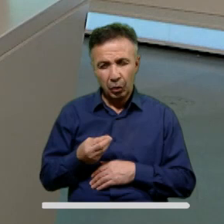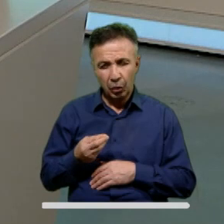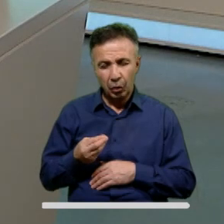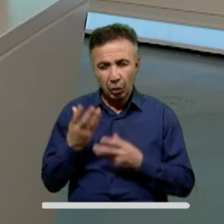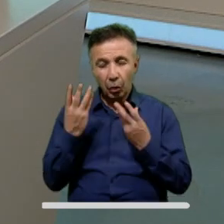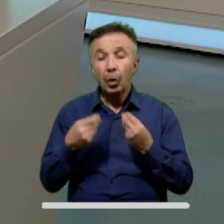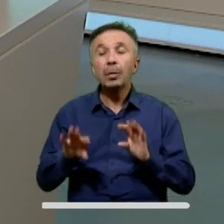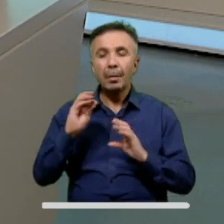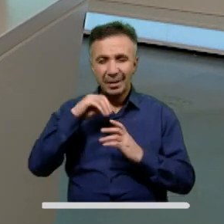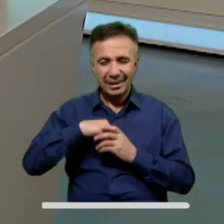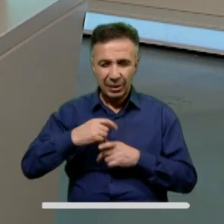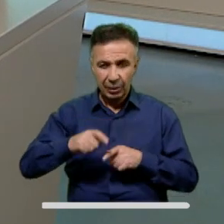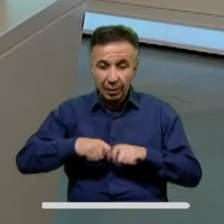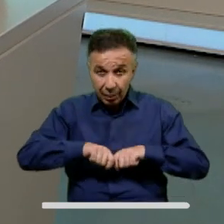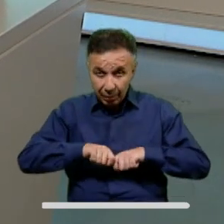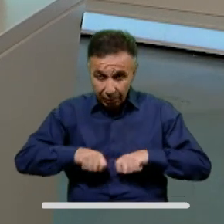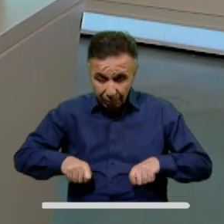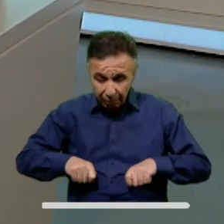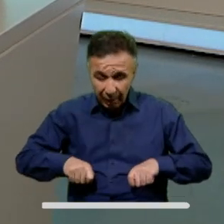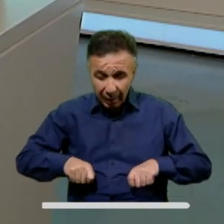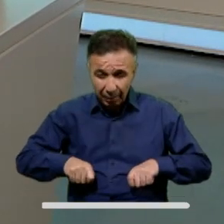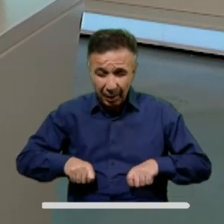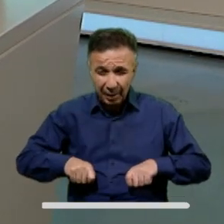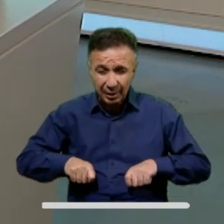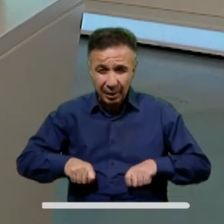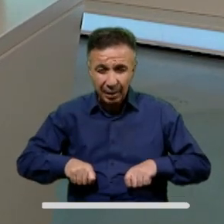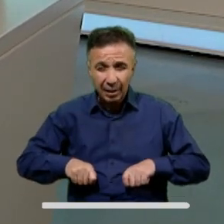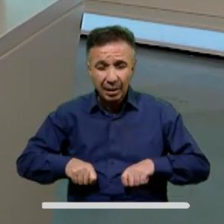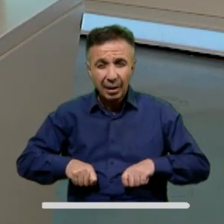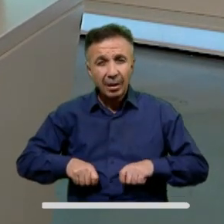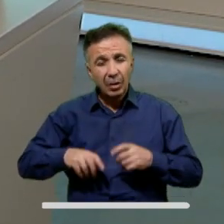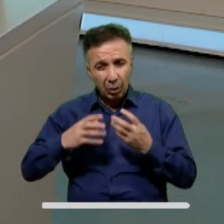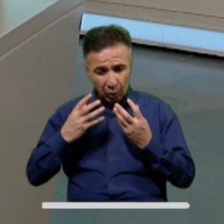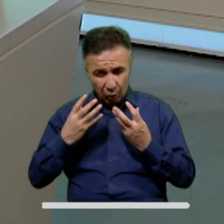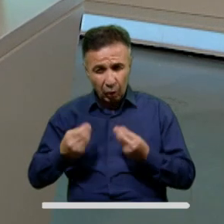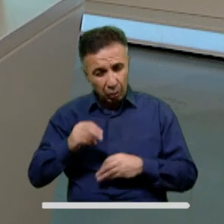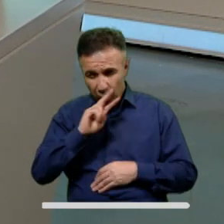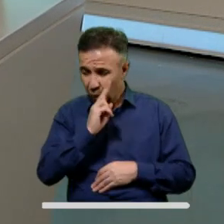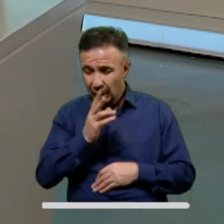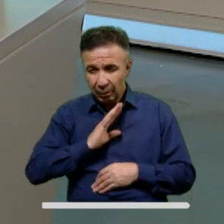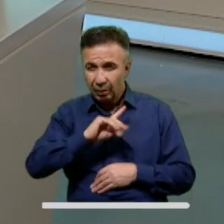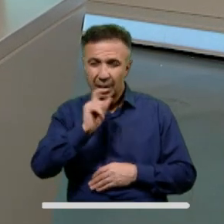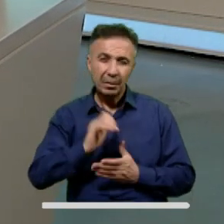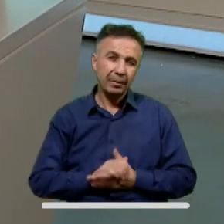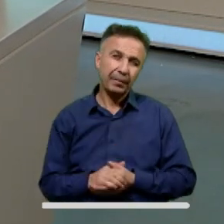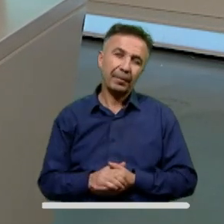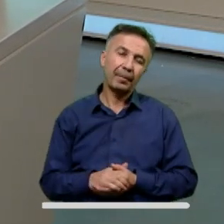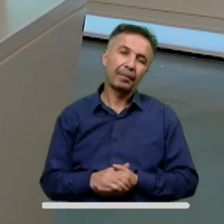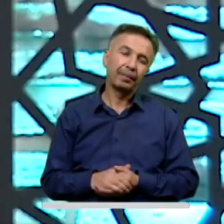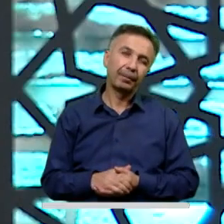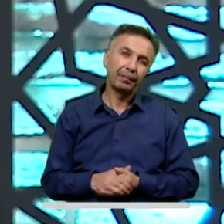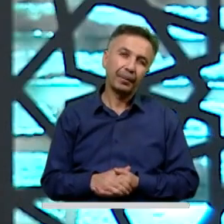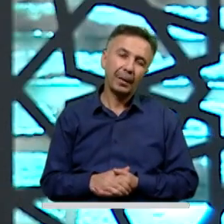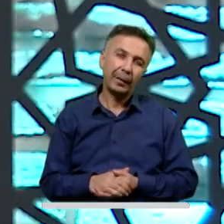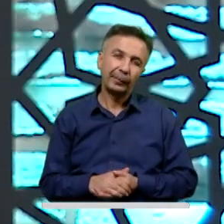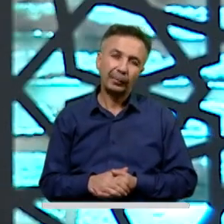caiz değildir? Çok kötü hamilelik geçiren kadınlar var veya değil mi? Ne şekilde caizdir? Peki,